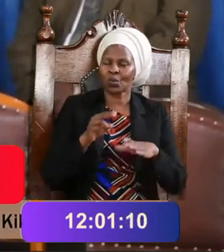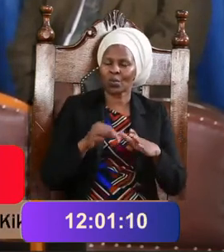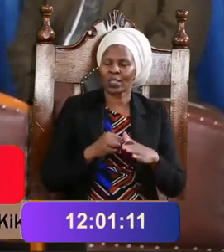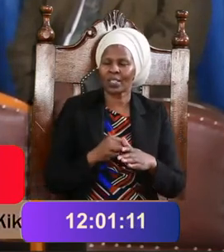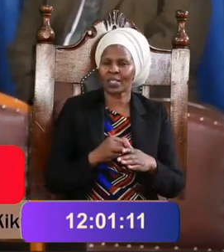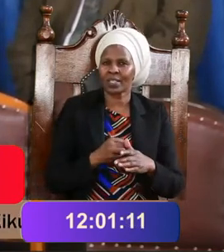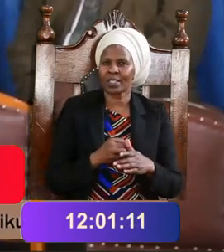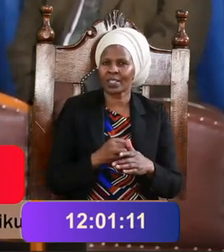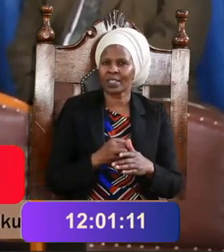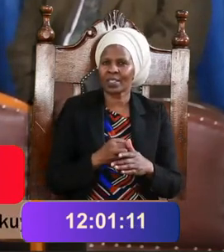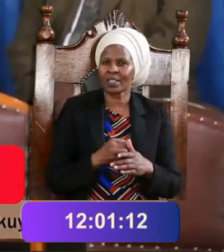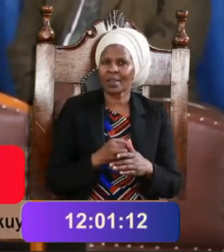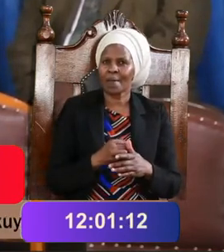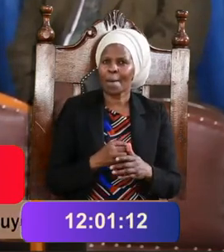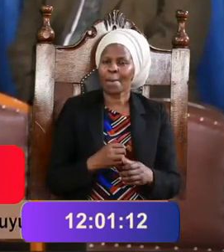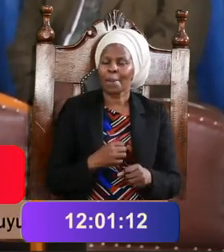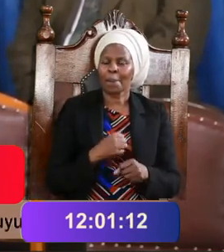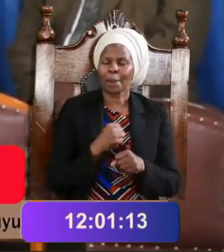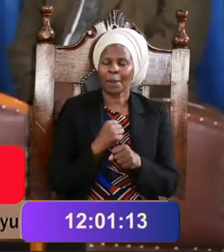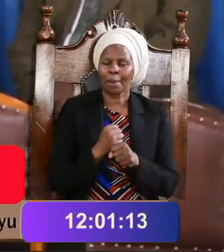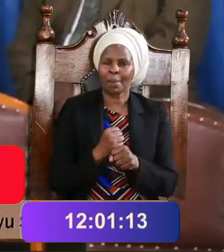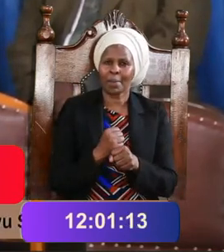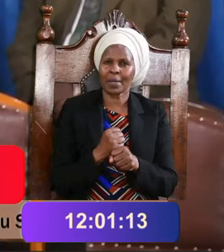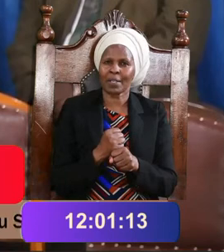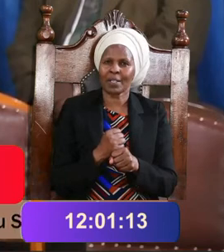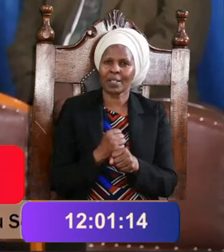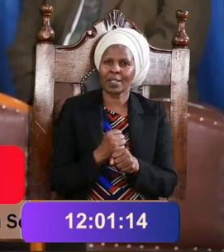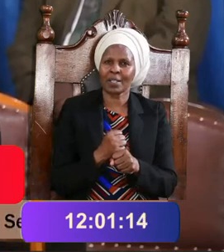unafikia, unatufanya